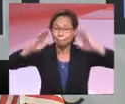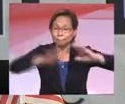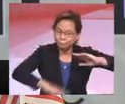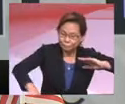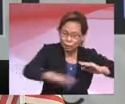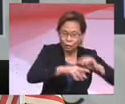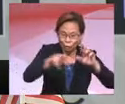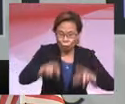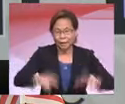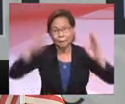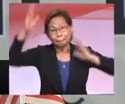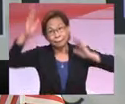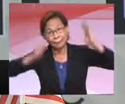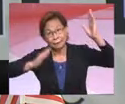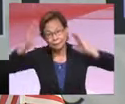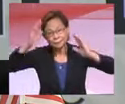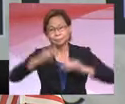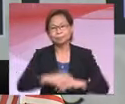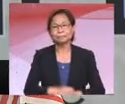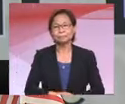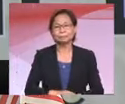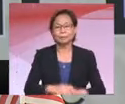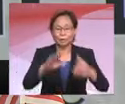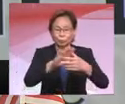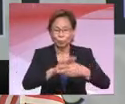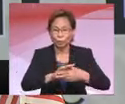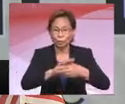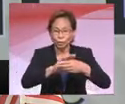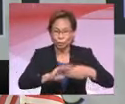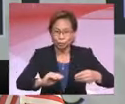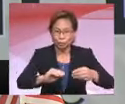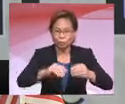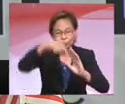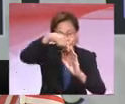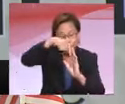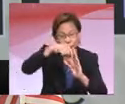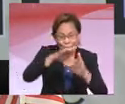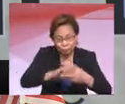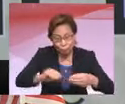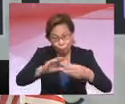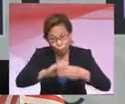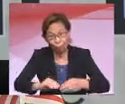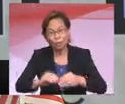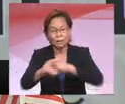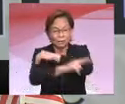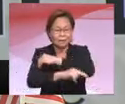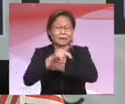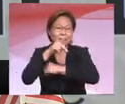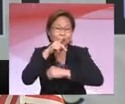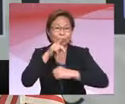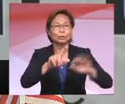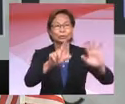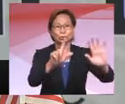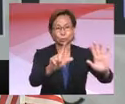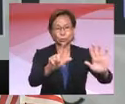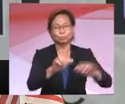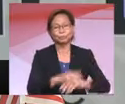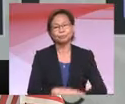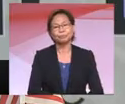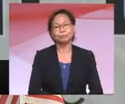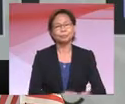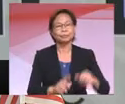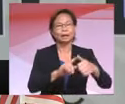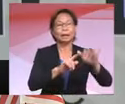kalangan warga negara Malaysia. Perincian kes adalah seperti berikut. Di negeri Kedah, 7 kes,